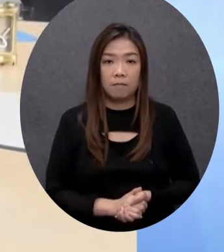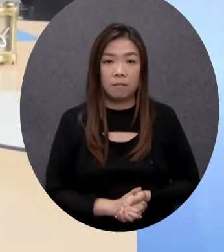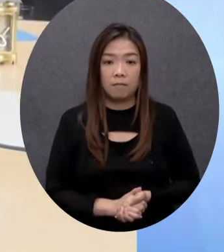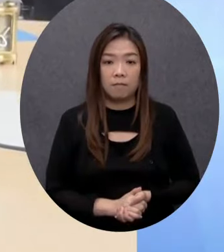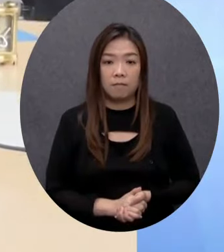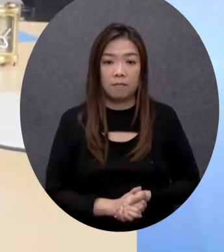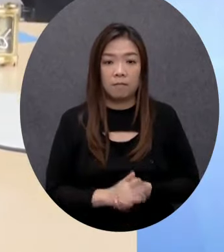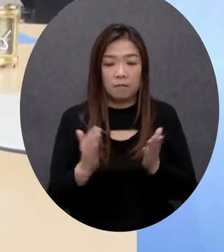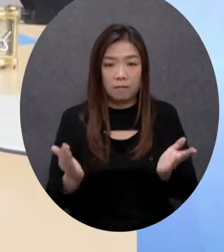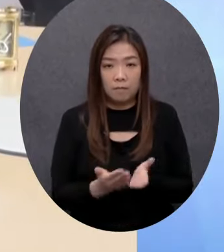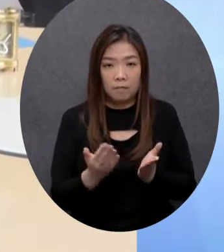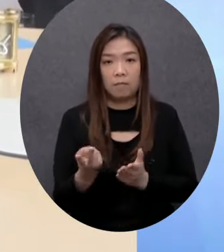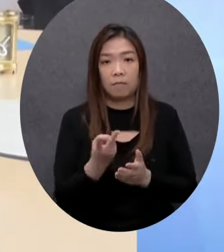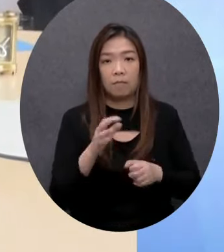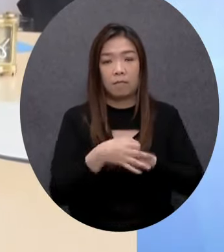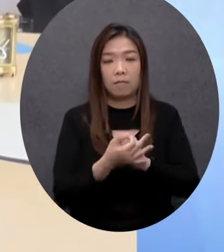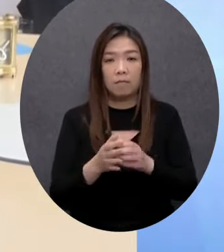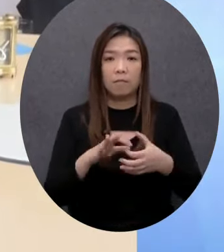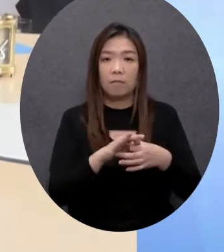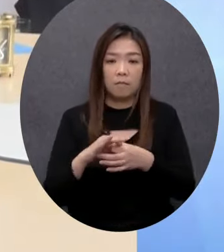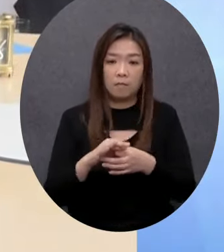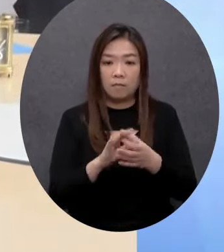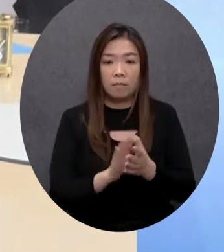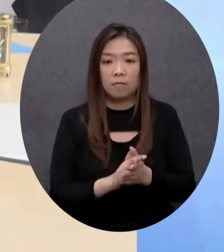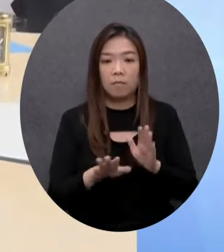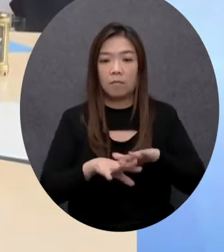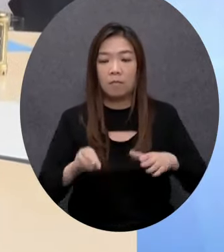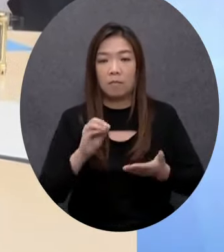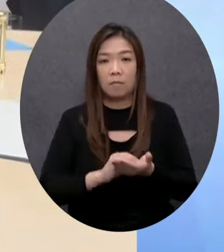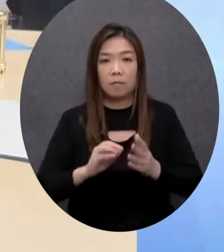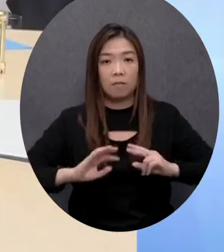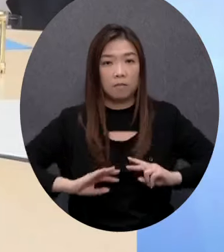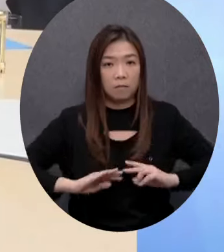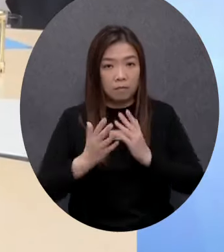推动中欧关系稳定健康发展，